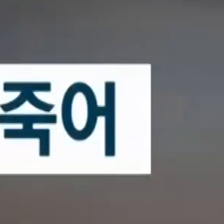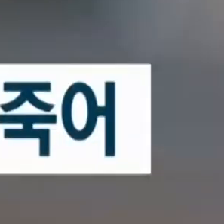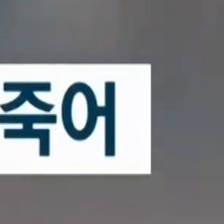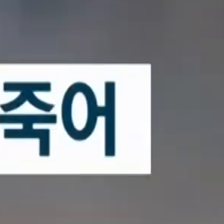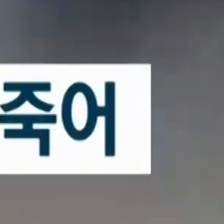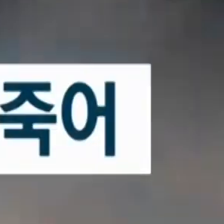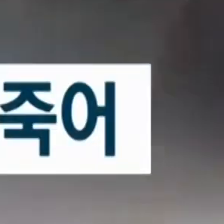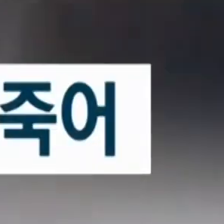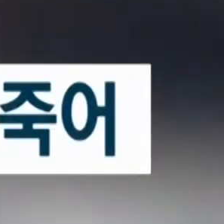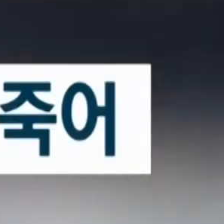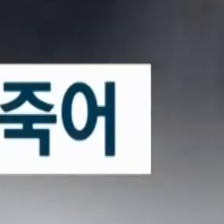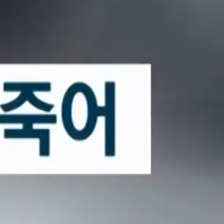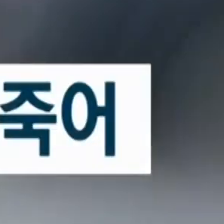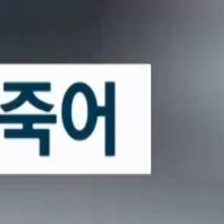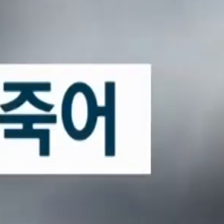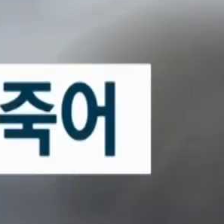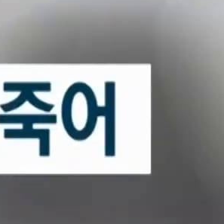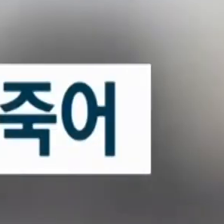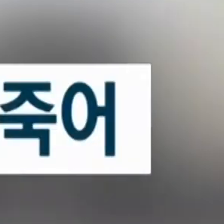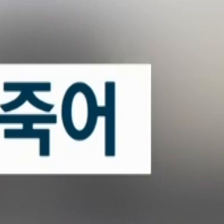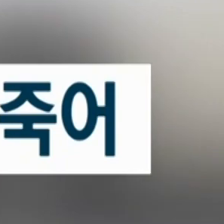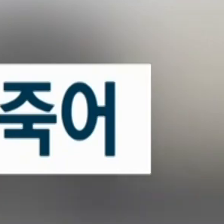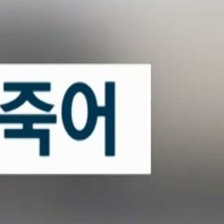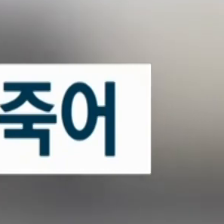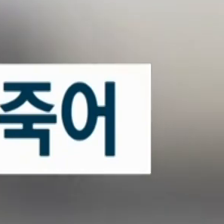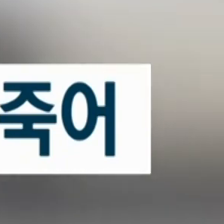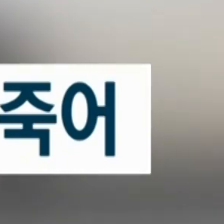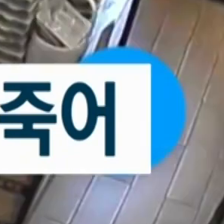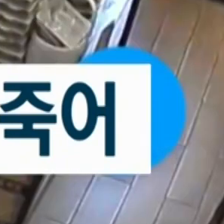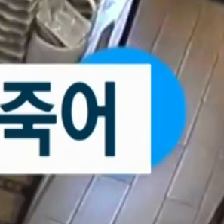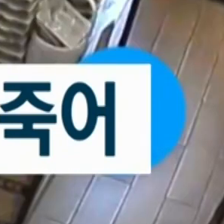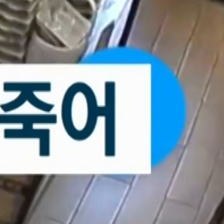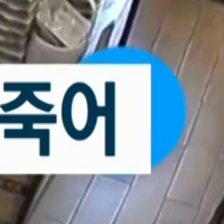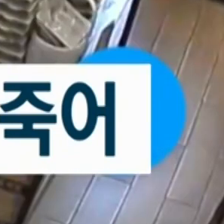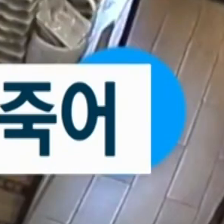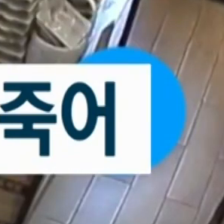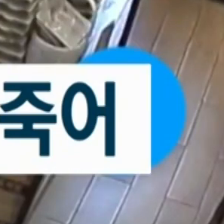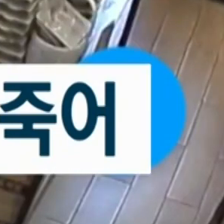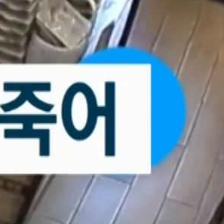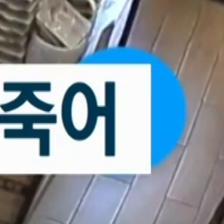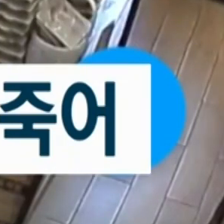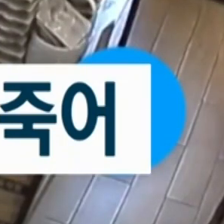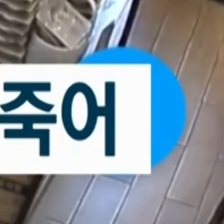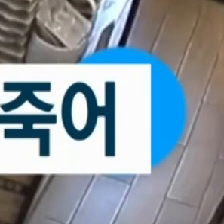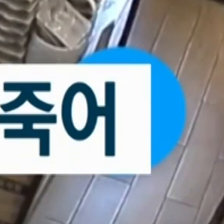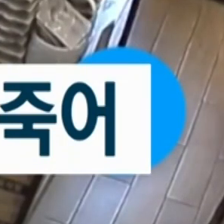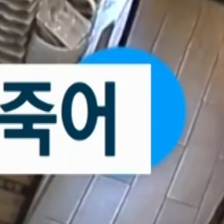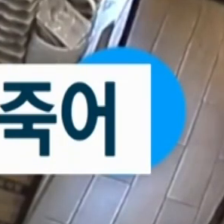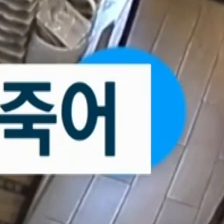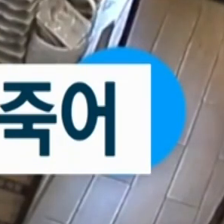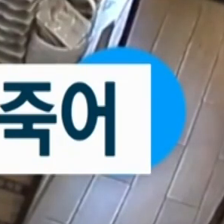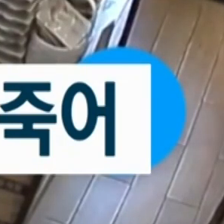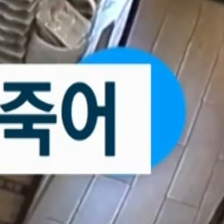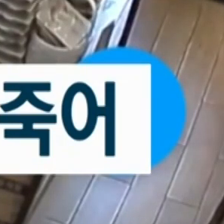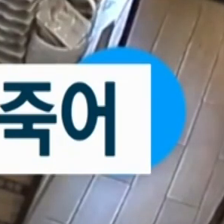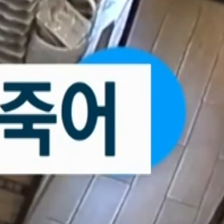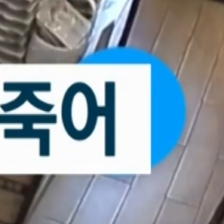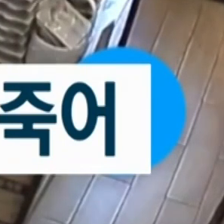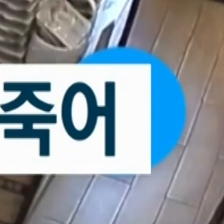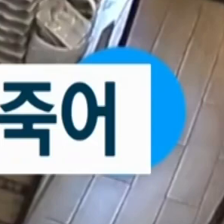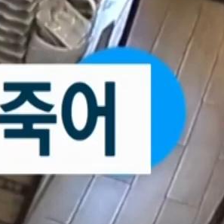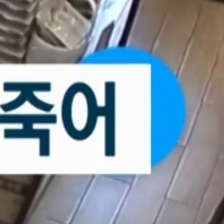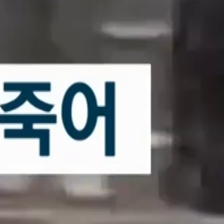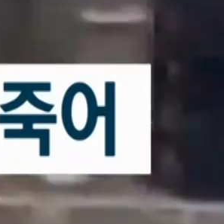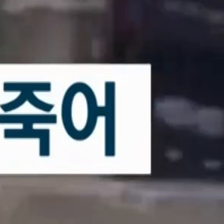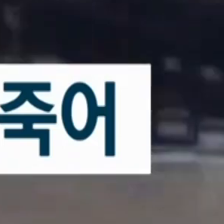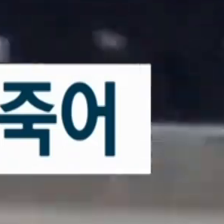광주 도심 한복판에서 중형견 4마리가 소형견 1마리를 공격하는 일이 발생했습니다. 치료를 받던 소형견은 죽었고 이를